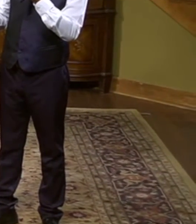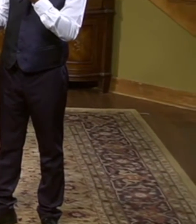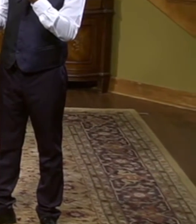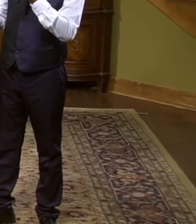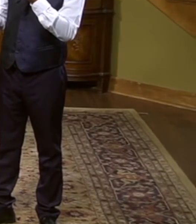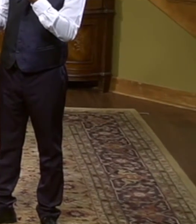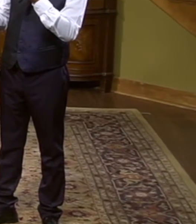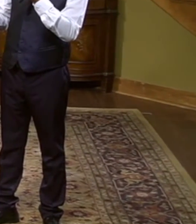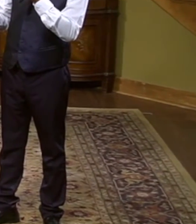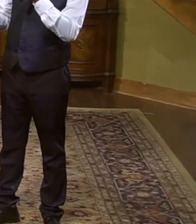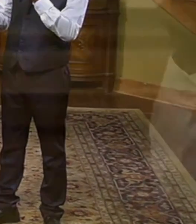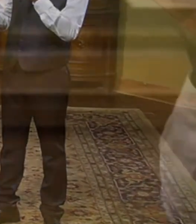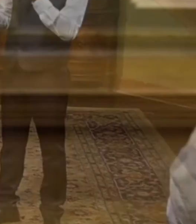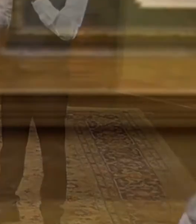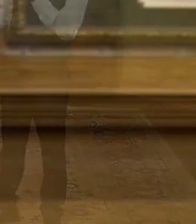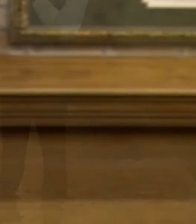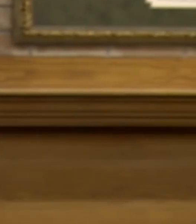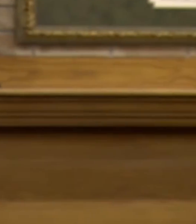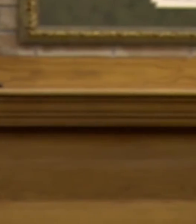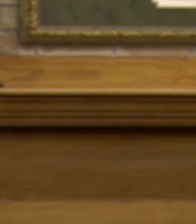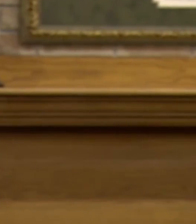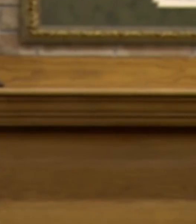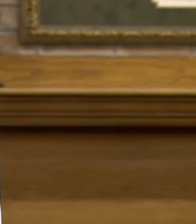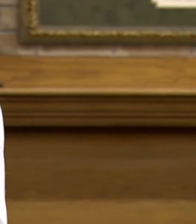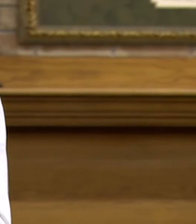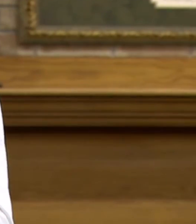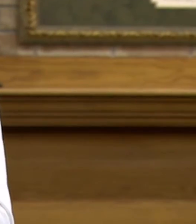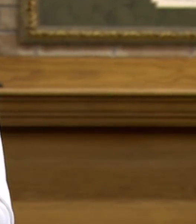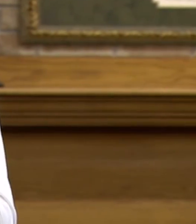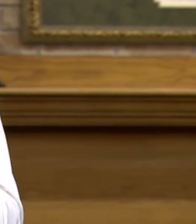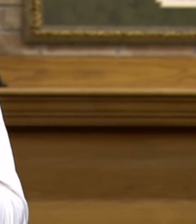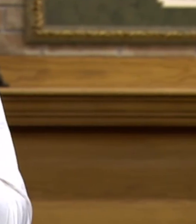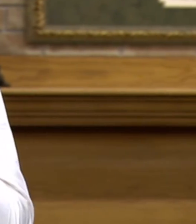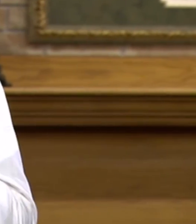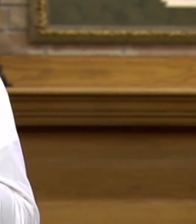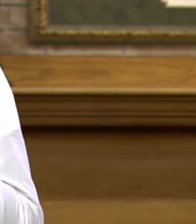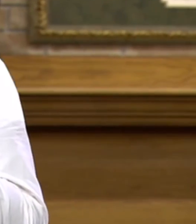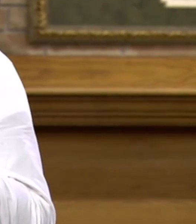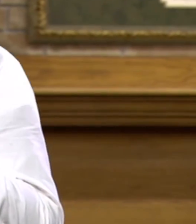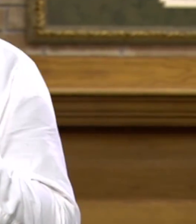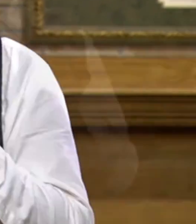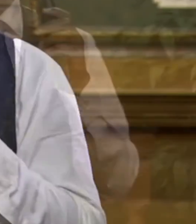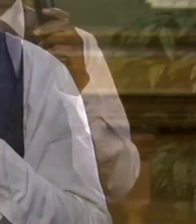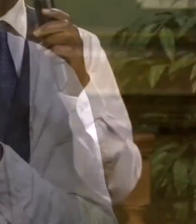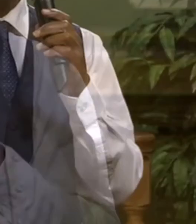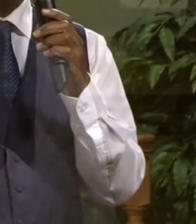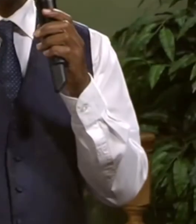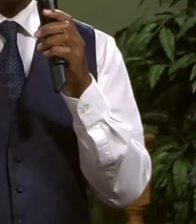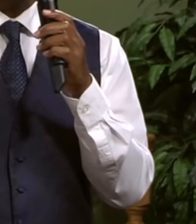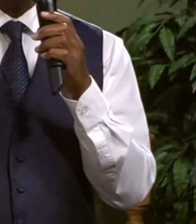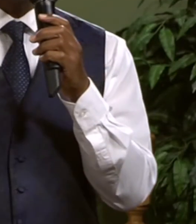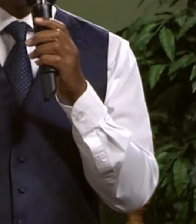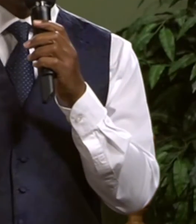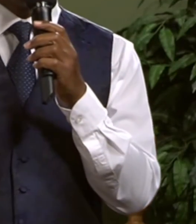face. Le Fils de Dieu pour moi s'est donné, afin que par Jésus je